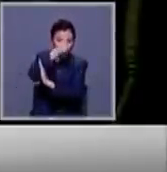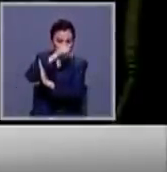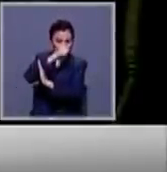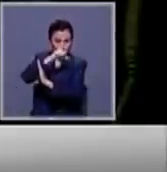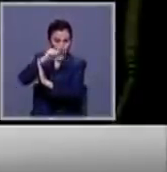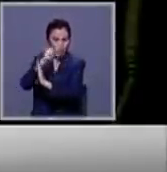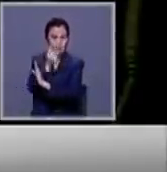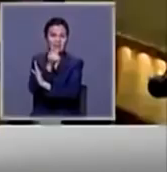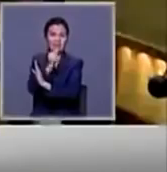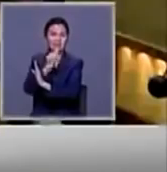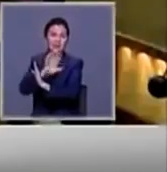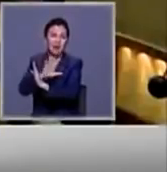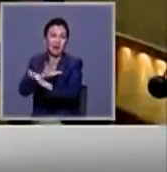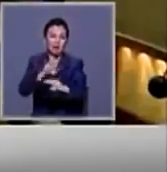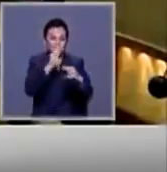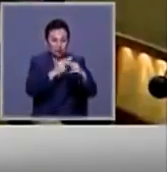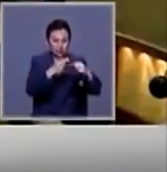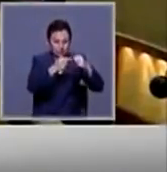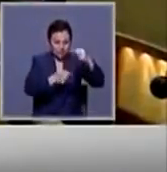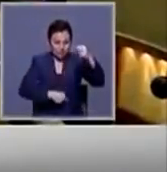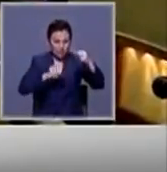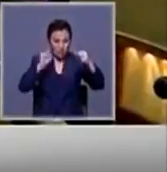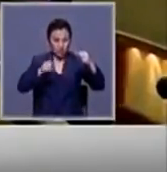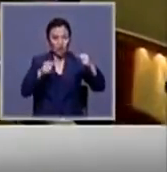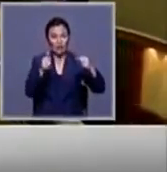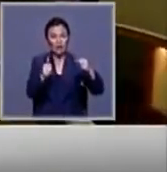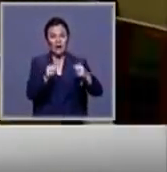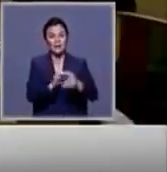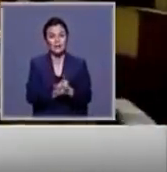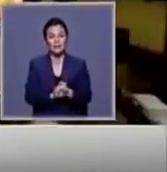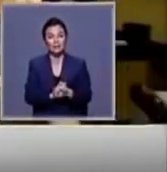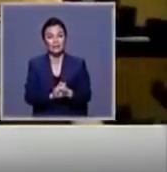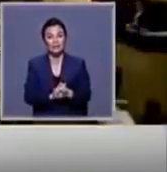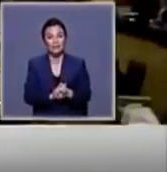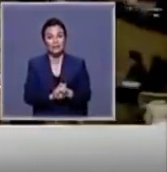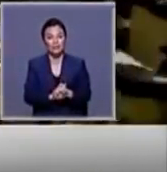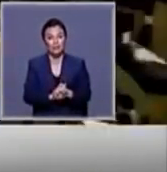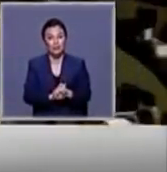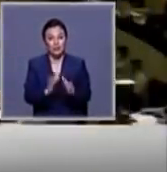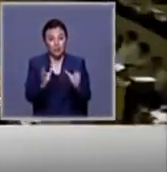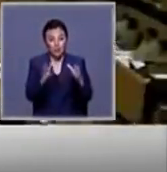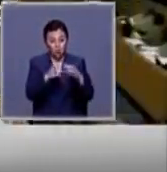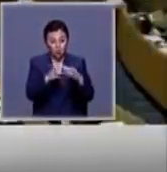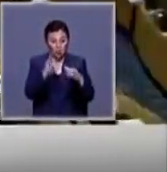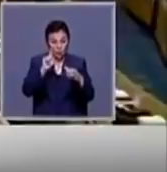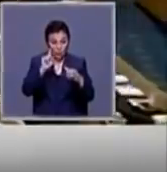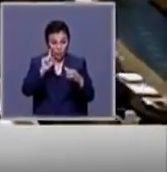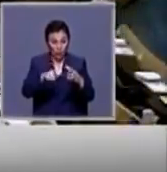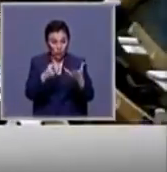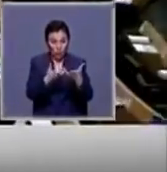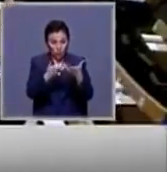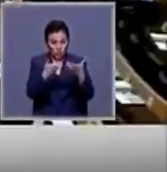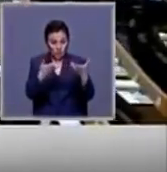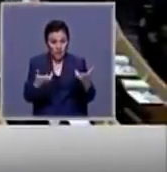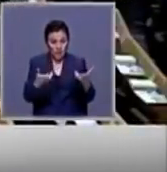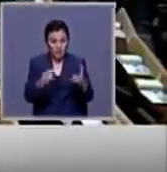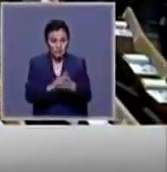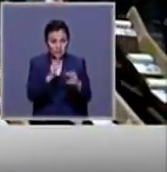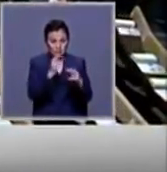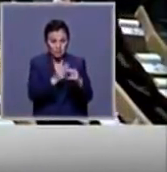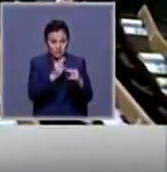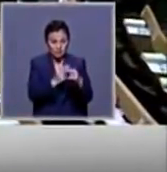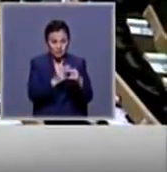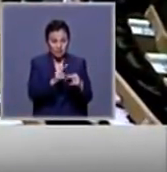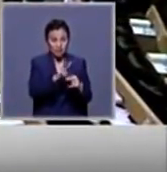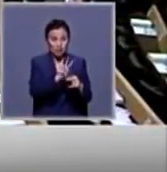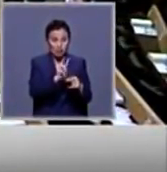ไปให้คสช.เลือกตรงนี้เนี่ยไม่มีข้อกำหนดเพียงแต่บอกว่าให้แยกกลุ่มสมมติว่าอันนี้ส่งชื่อก็200คนใ